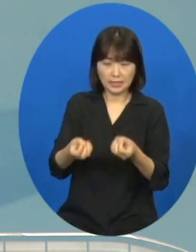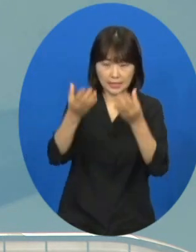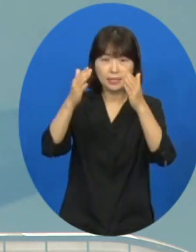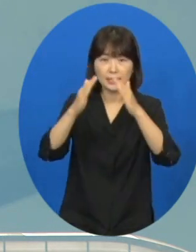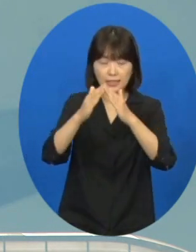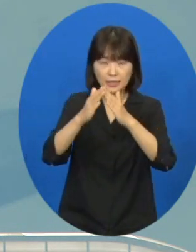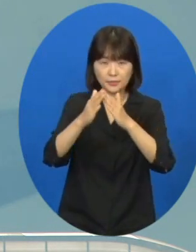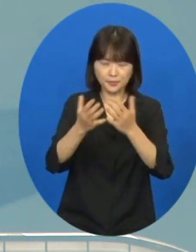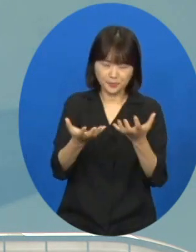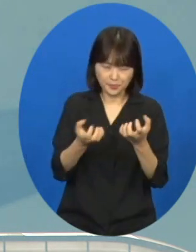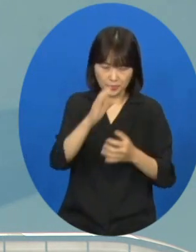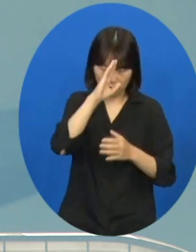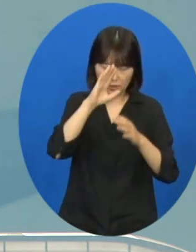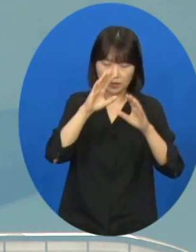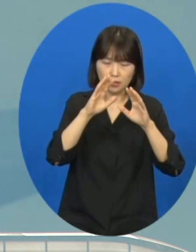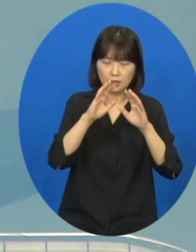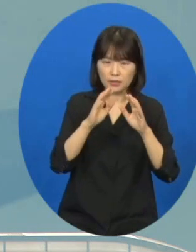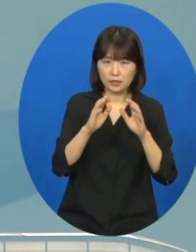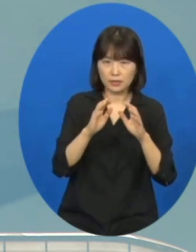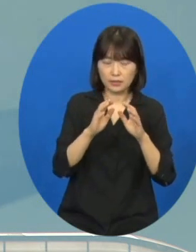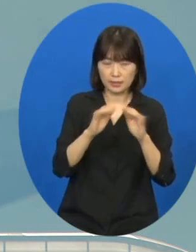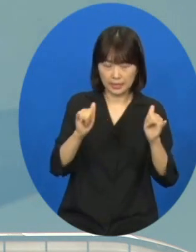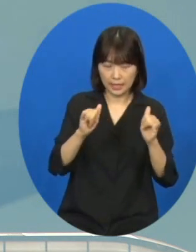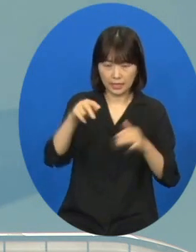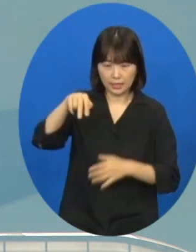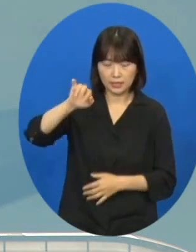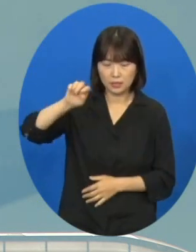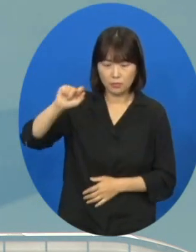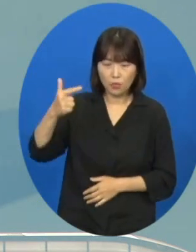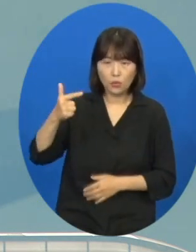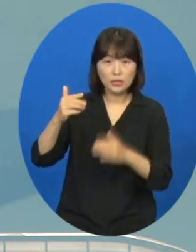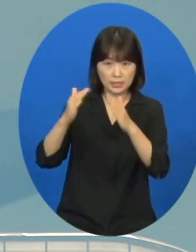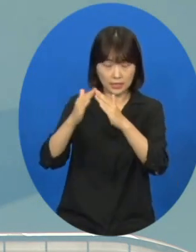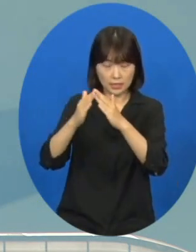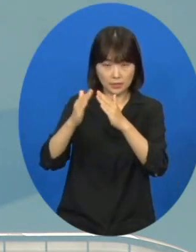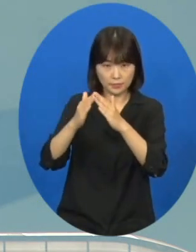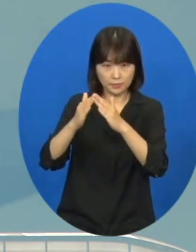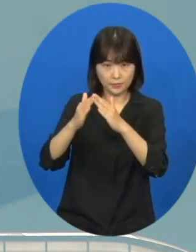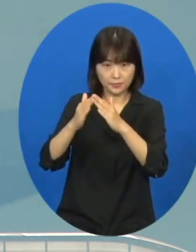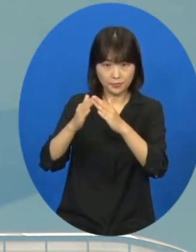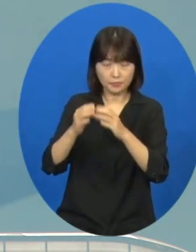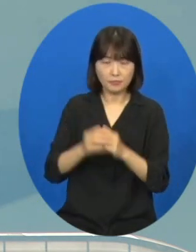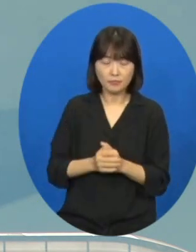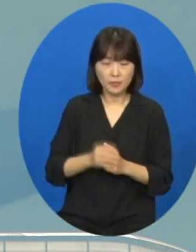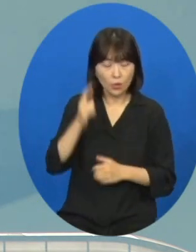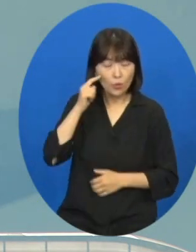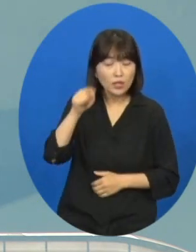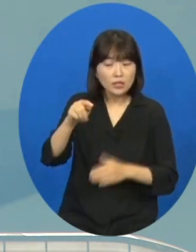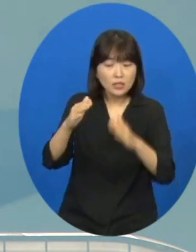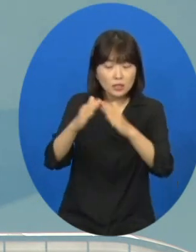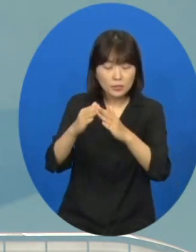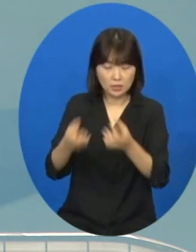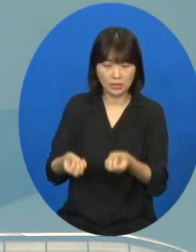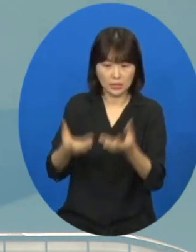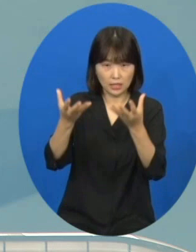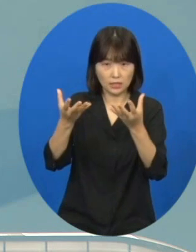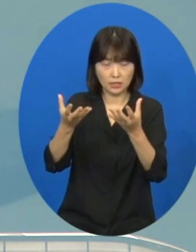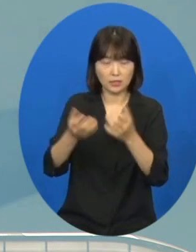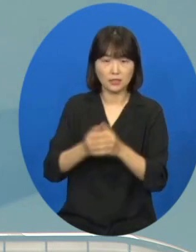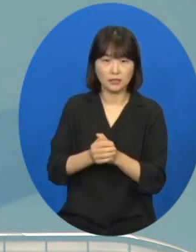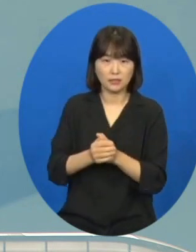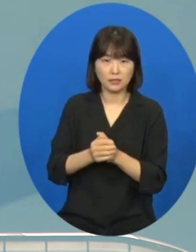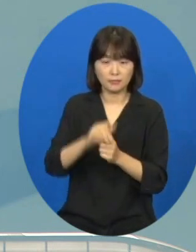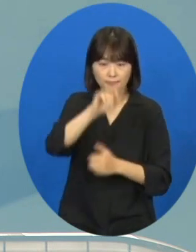나환자 시몬의 집이라고 그랬는데 왜 하필이면 나환자 시몬의 집에서 잔치를 벌였을까? 주석가들의